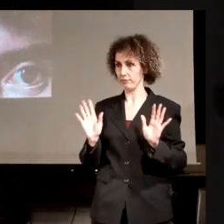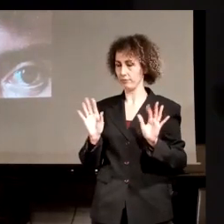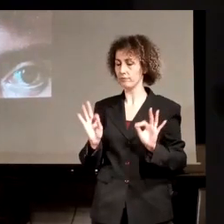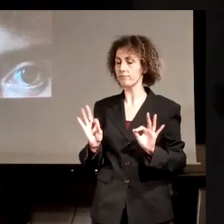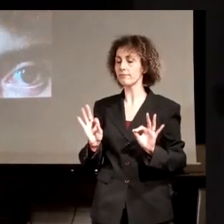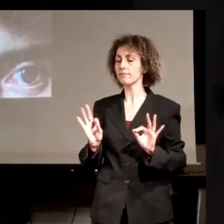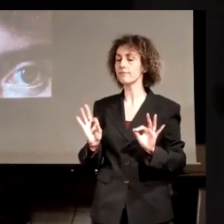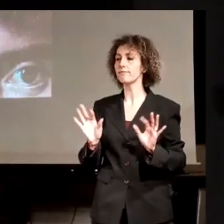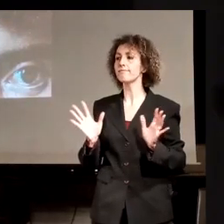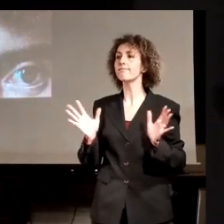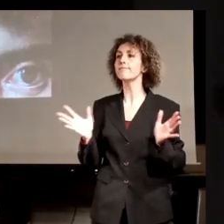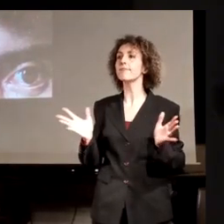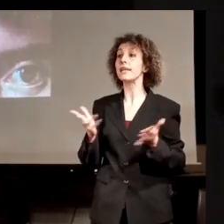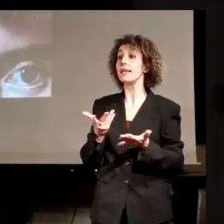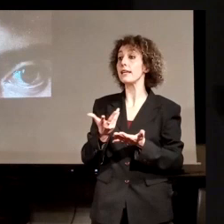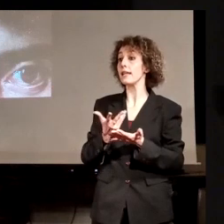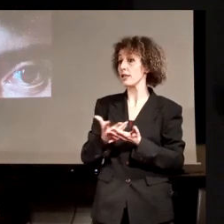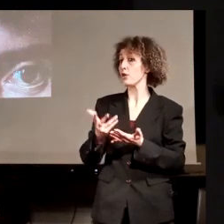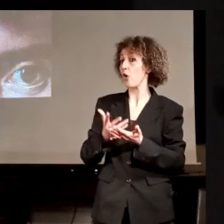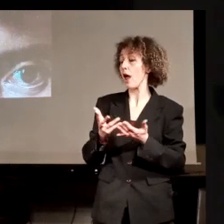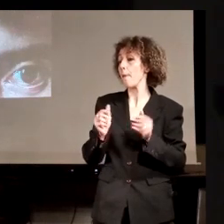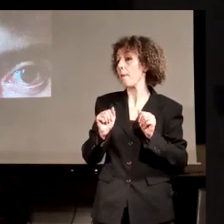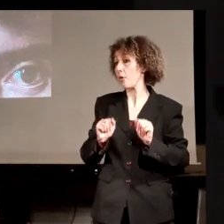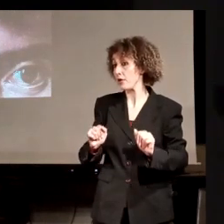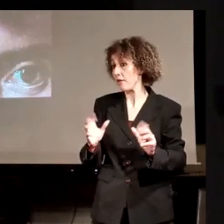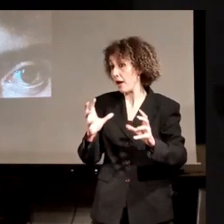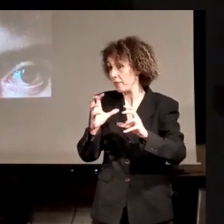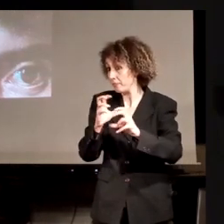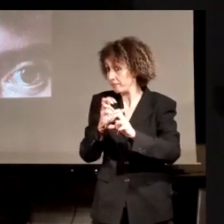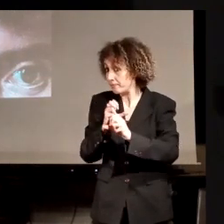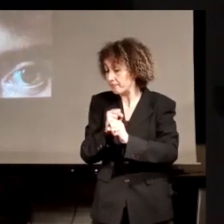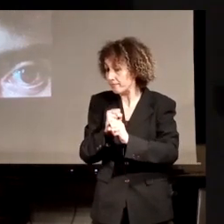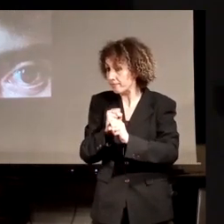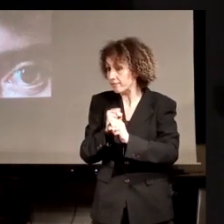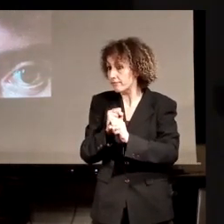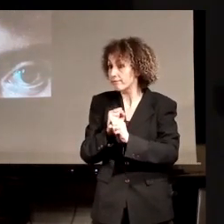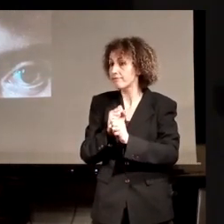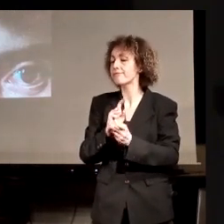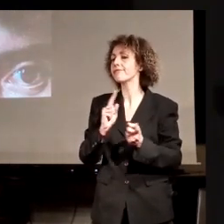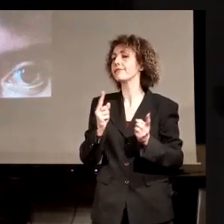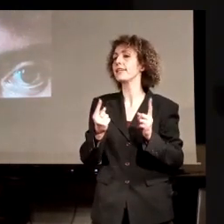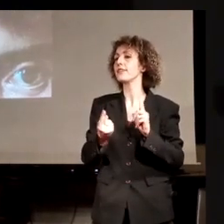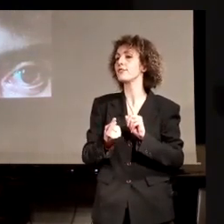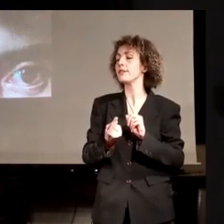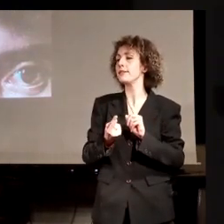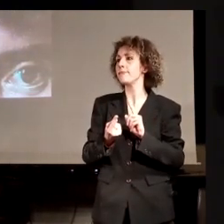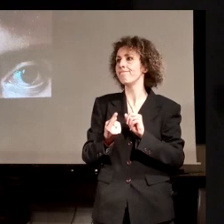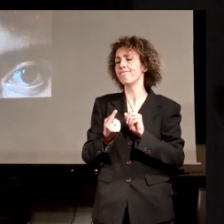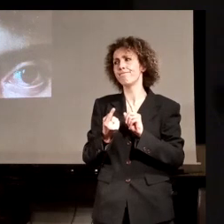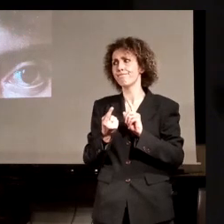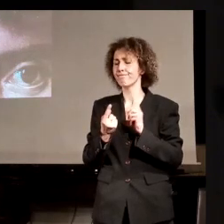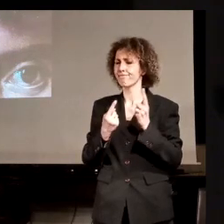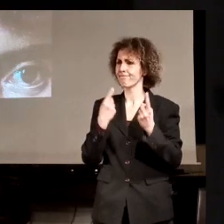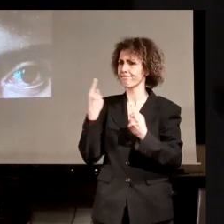vicenda si sarebbe potuta ritenere chiusa se non fosse stato per una curiosa